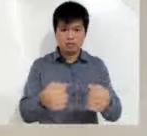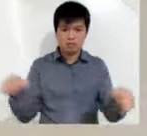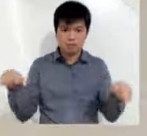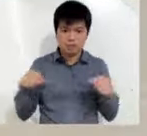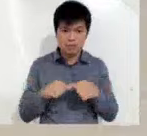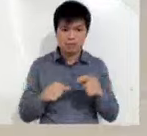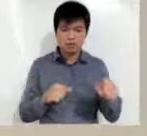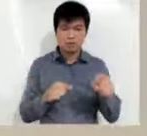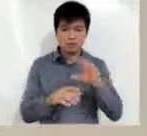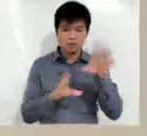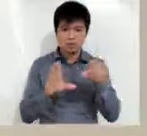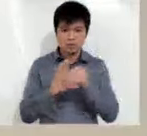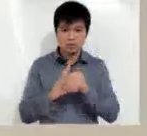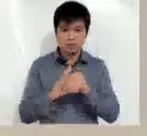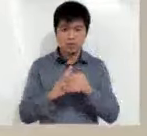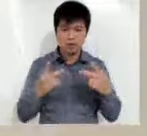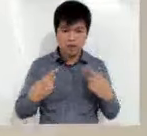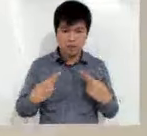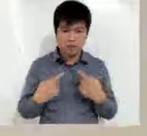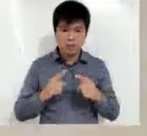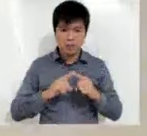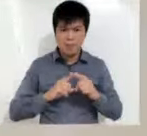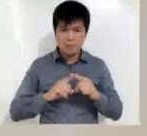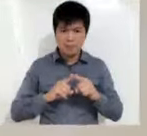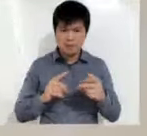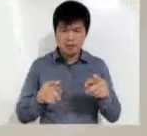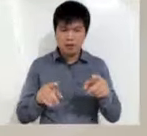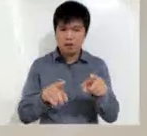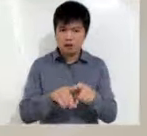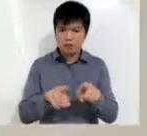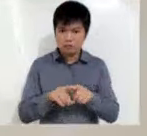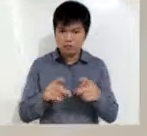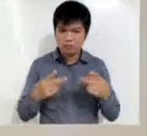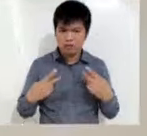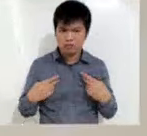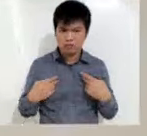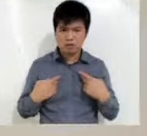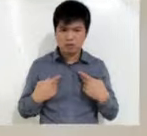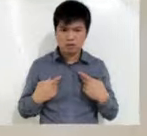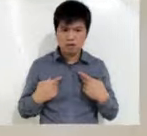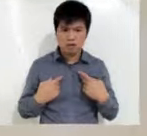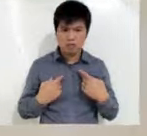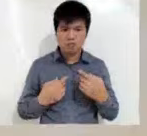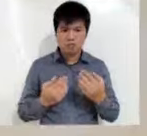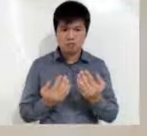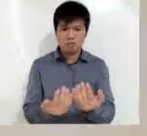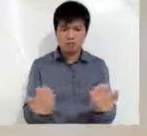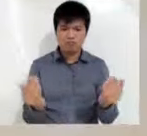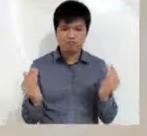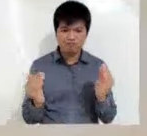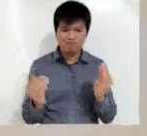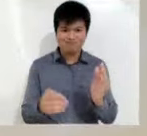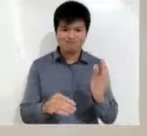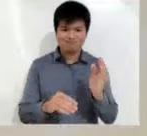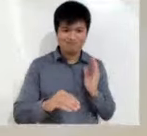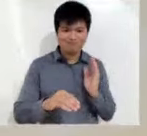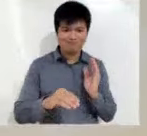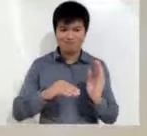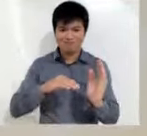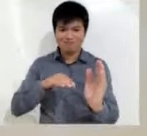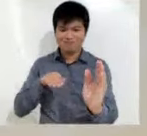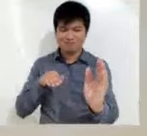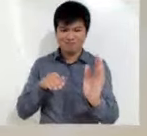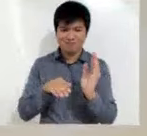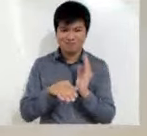incorporated. In fact, meron po mga reinforced concrete barriers on the site na